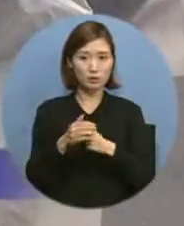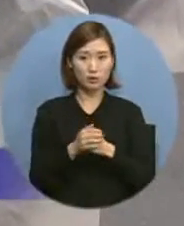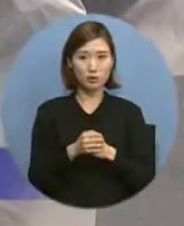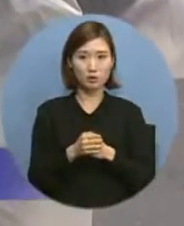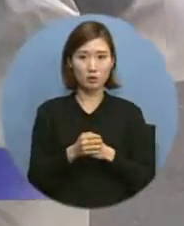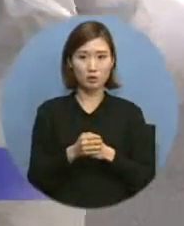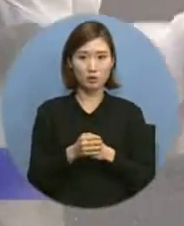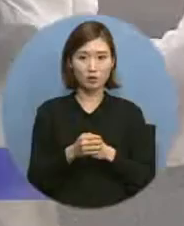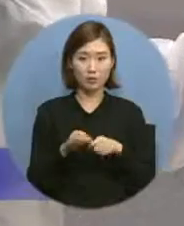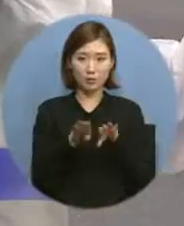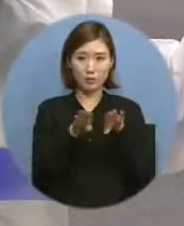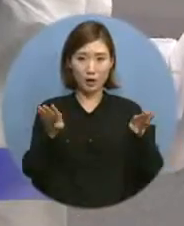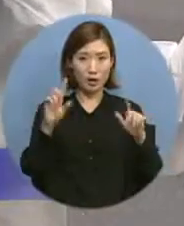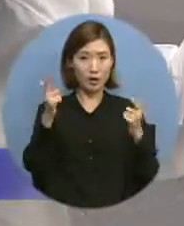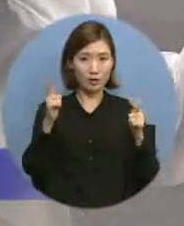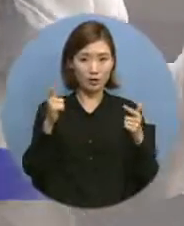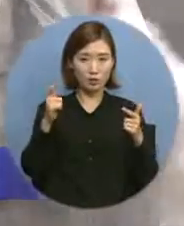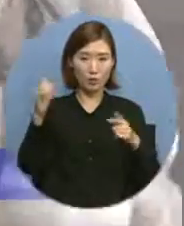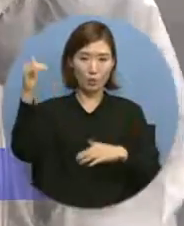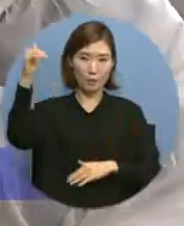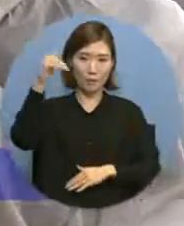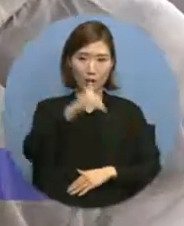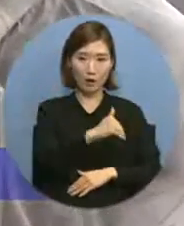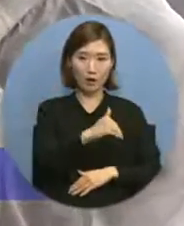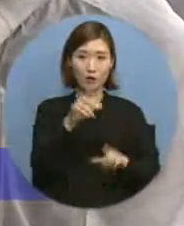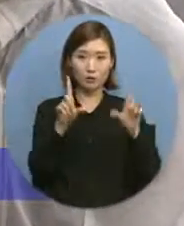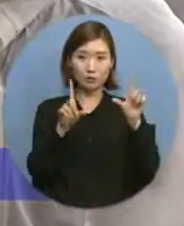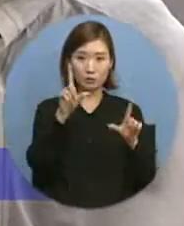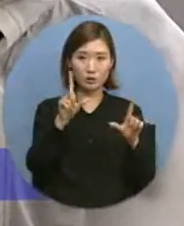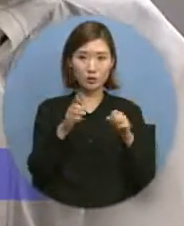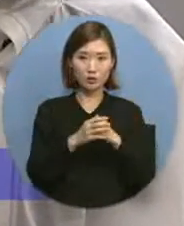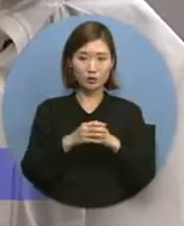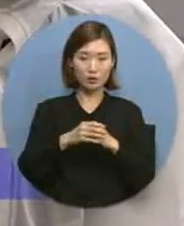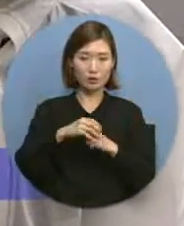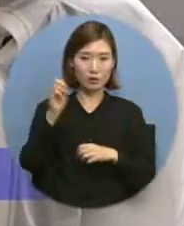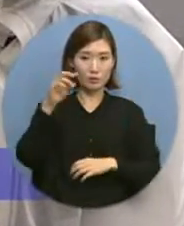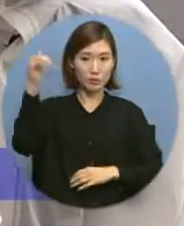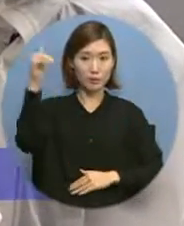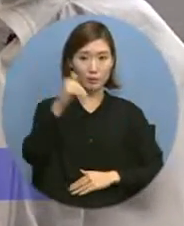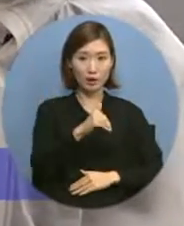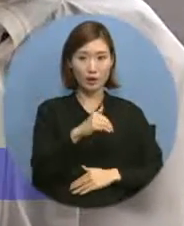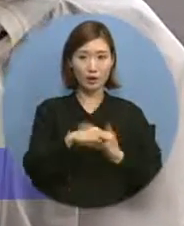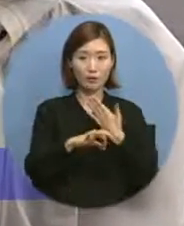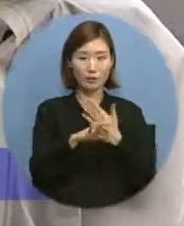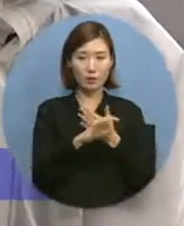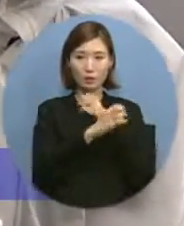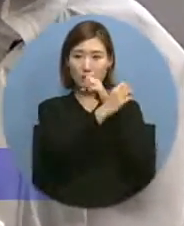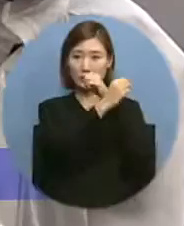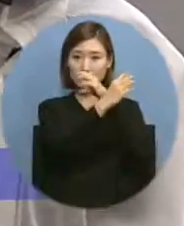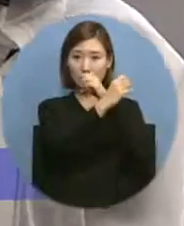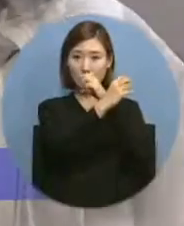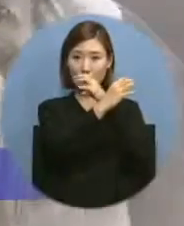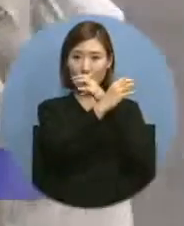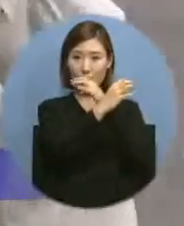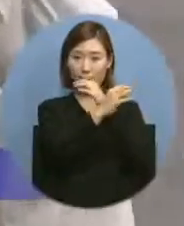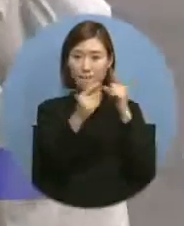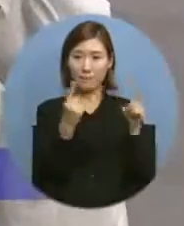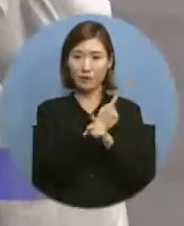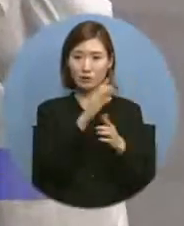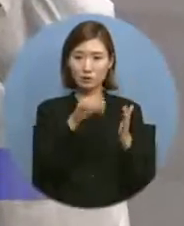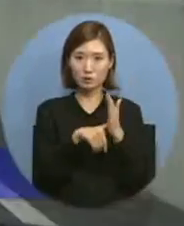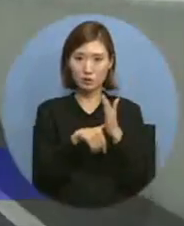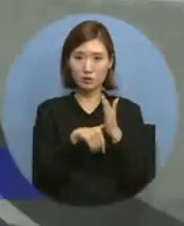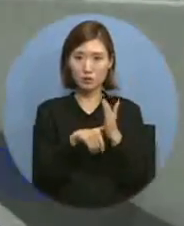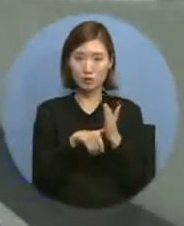더군다나 평지도 아니고 내리막길이잖아요. 내리막길에서 쫙 내려가는 상황 같으면 신호등이 바뀌었을 때 사고 날